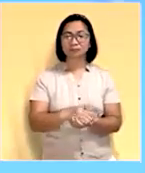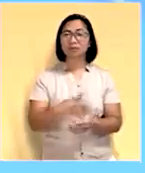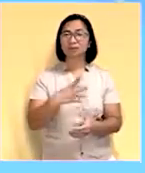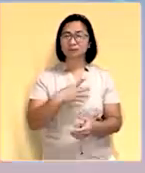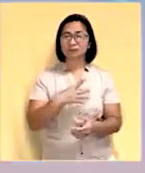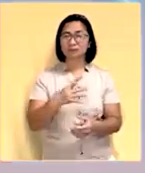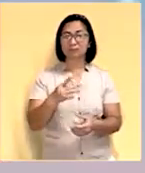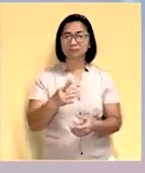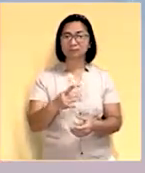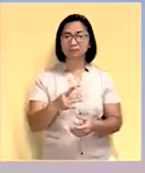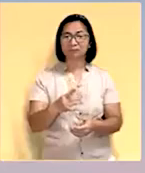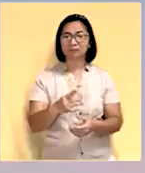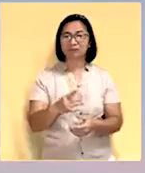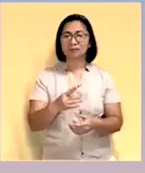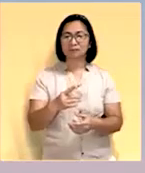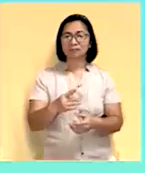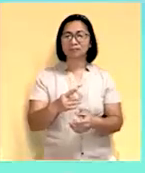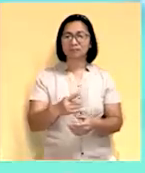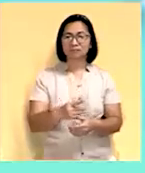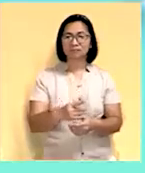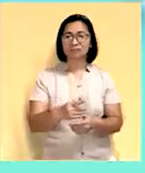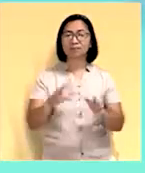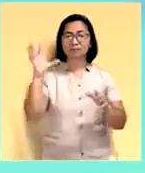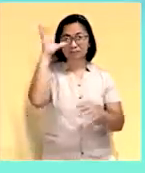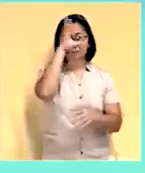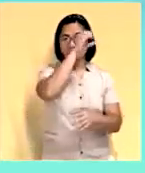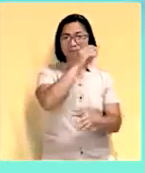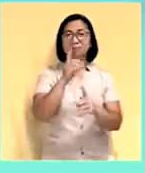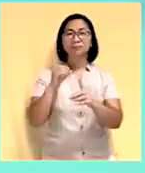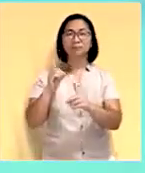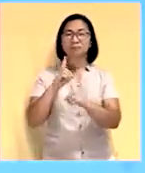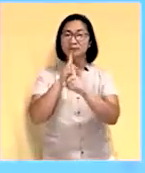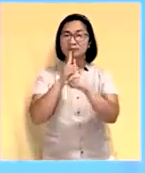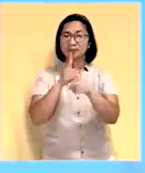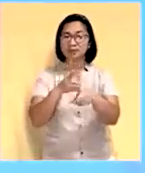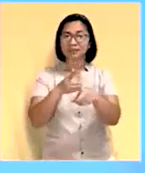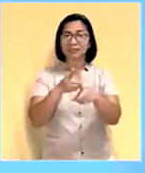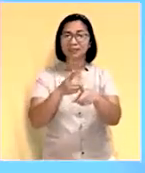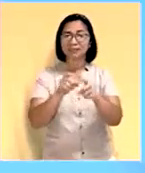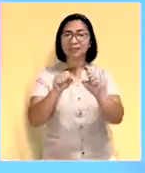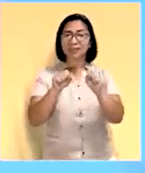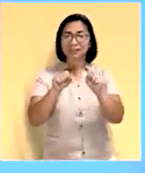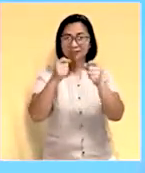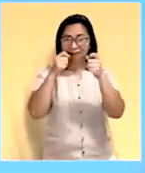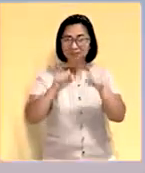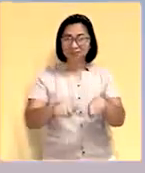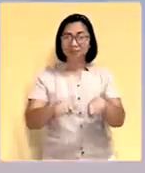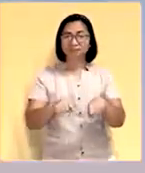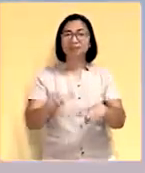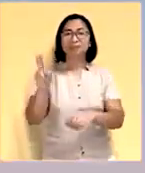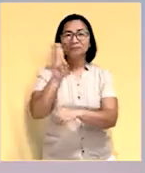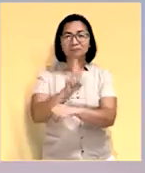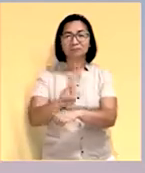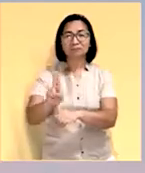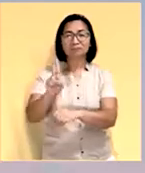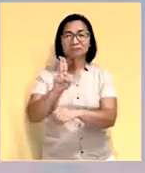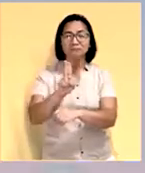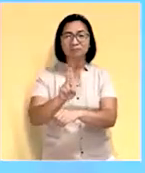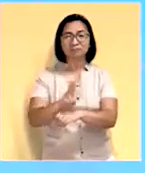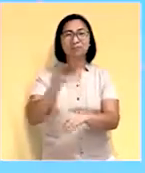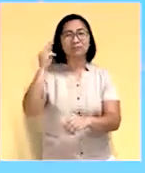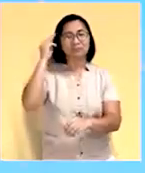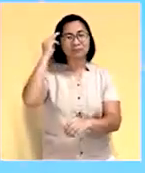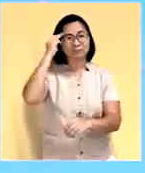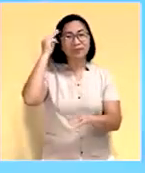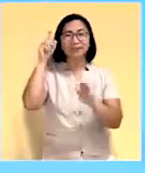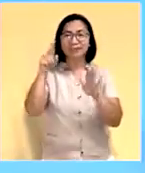Nais mong makuha ang estimated difference, maaaring gamitin ang